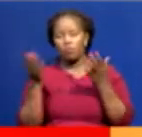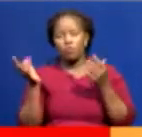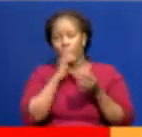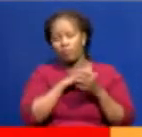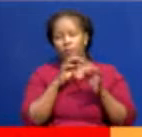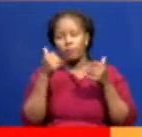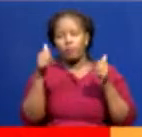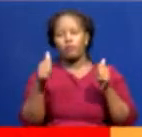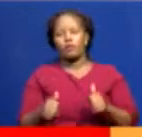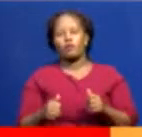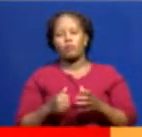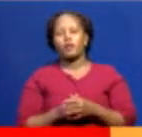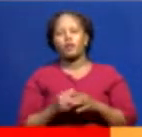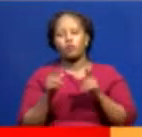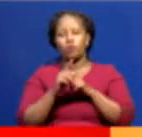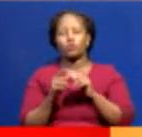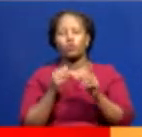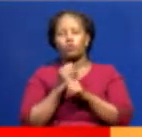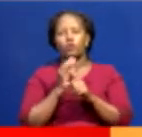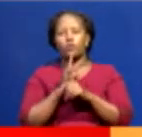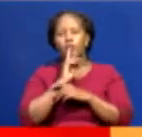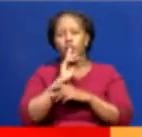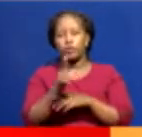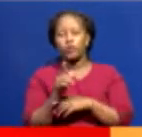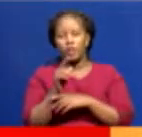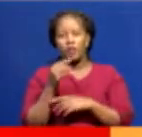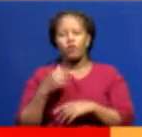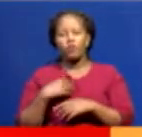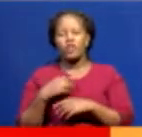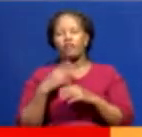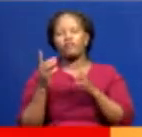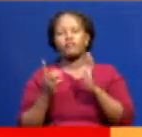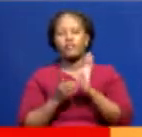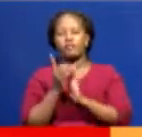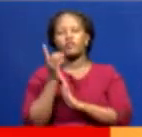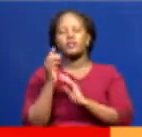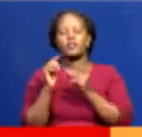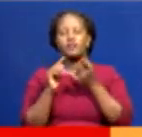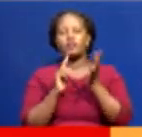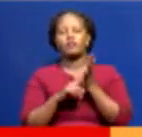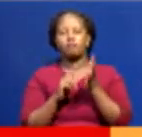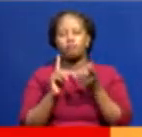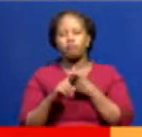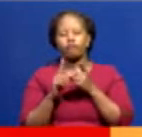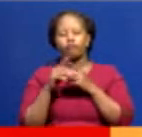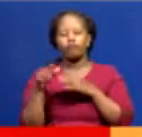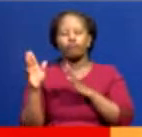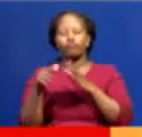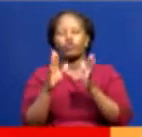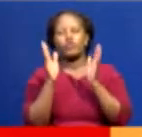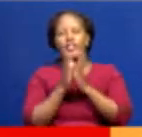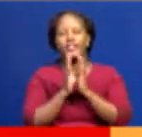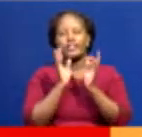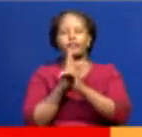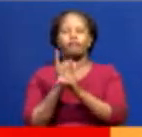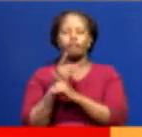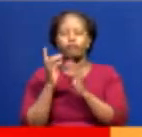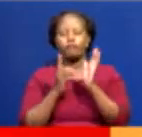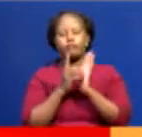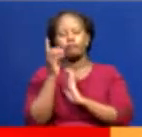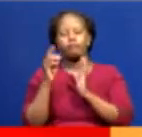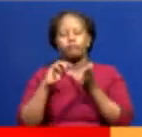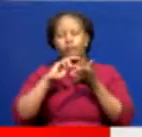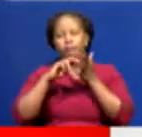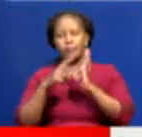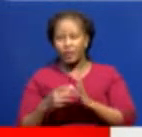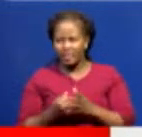ziweze kumalizwa, ili tuweze kupata masuala ya maendeleo kama vile barabara na vitu kama hizo. Yes. Na pengine changamoto